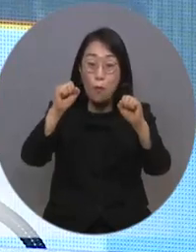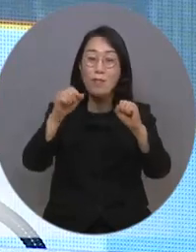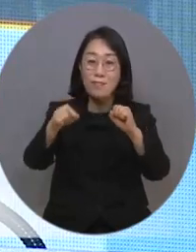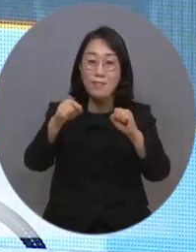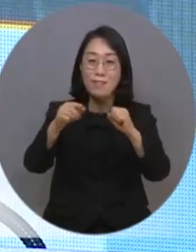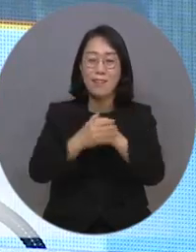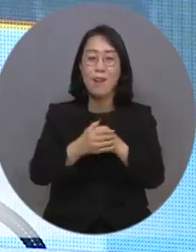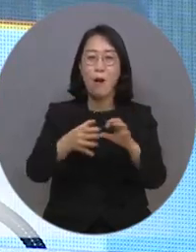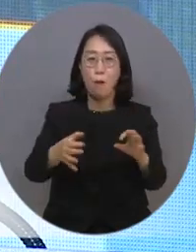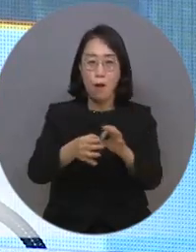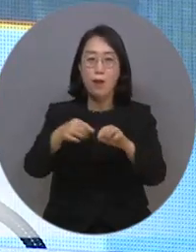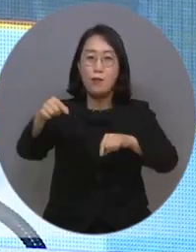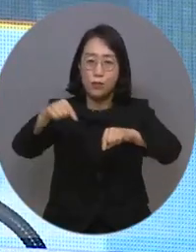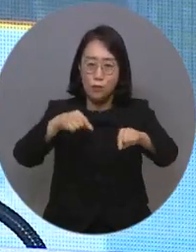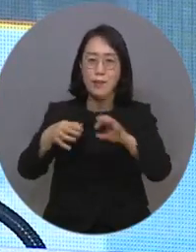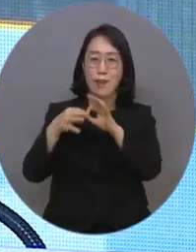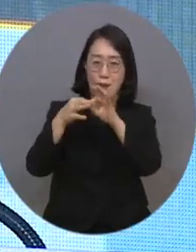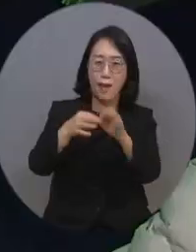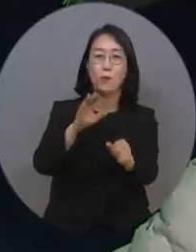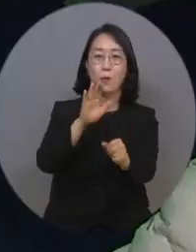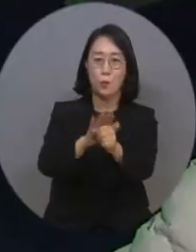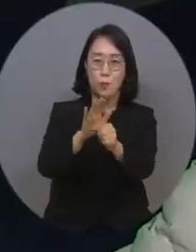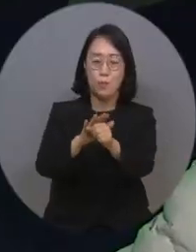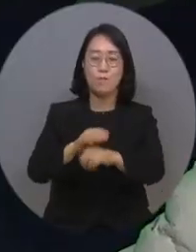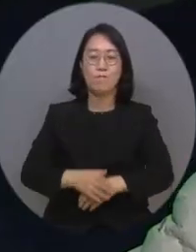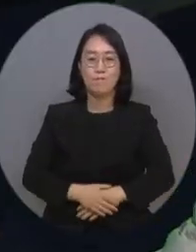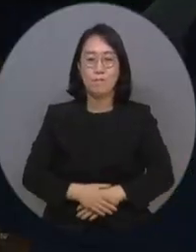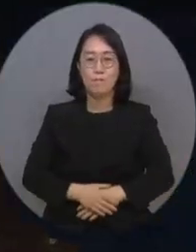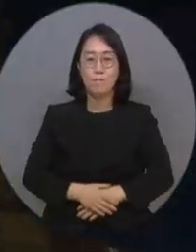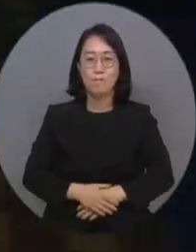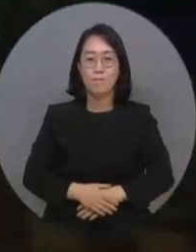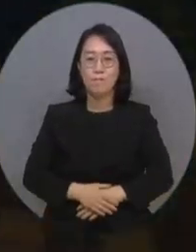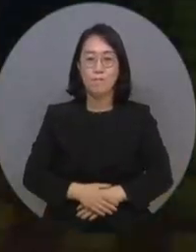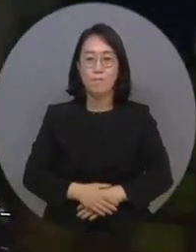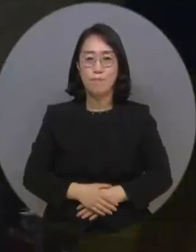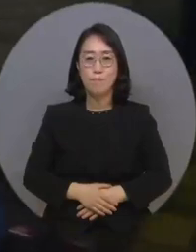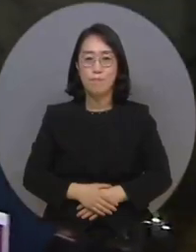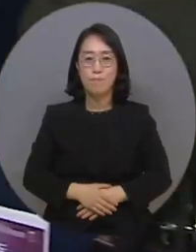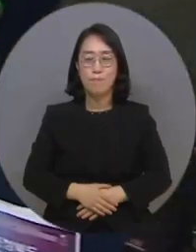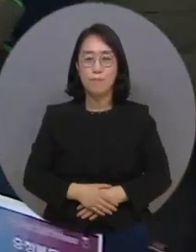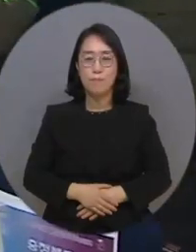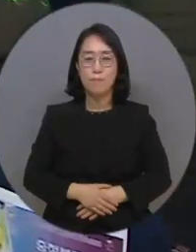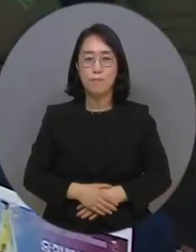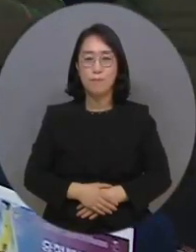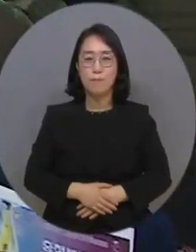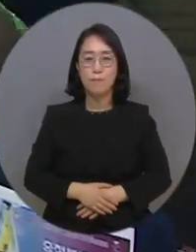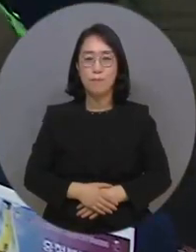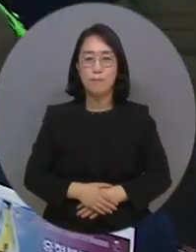관련 정책을 펼쳐나가겠습니다. 복지TV 뉴스 박순용입니다.